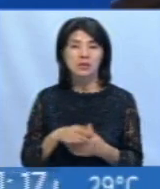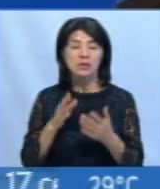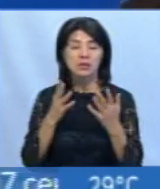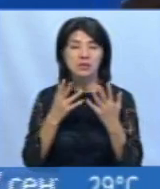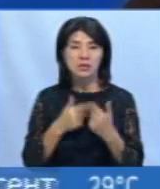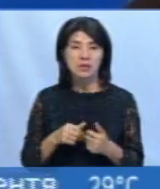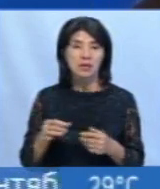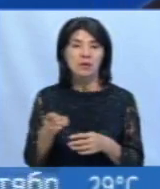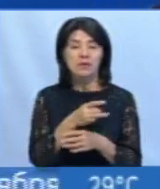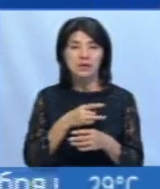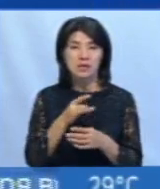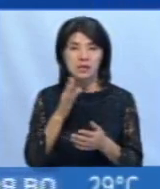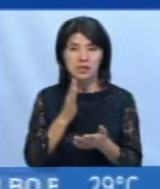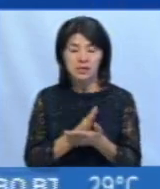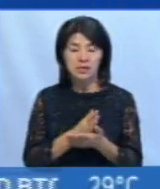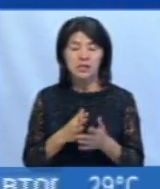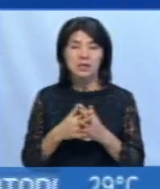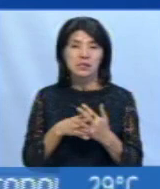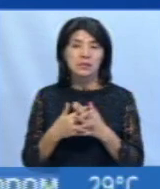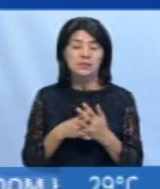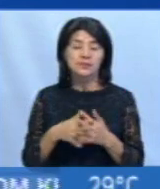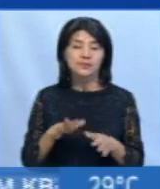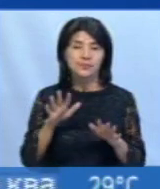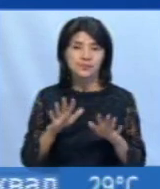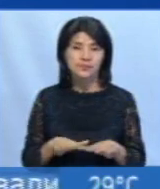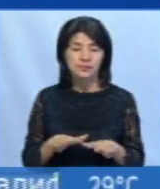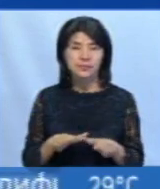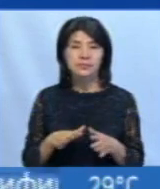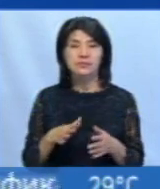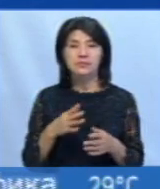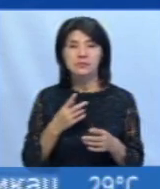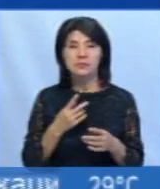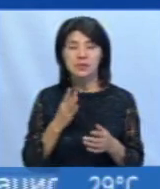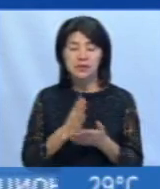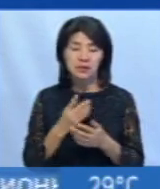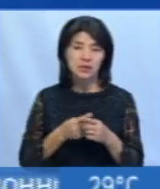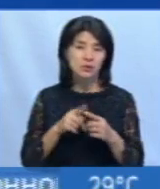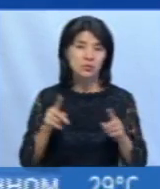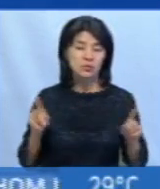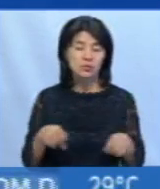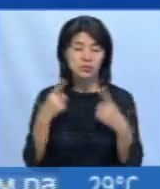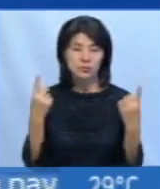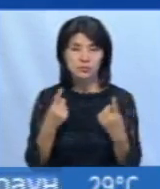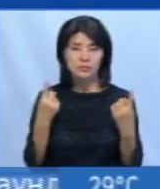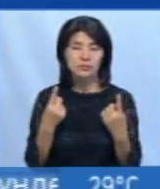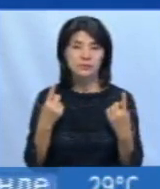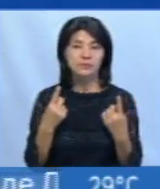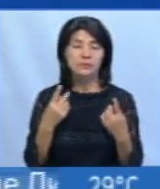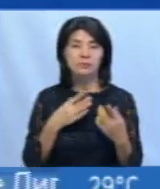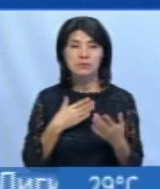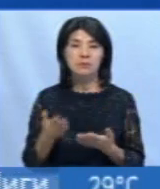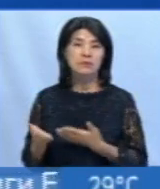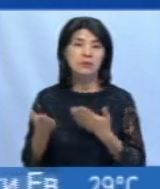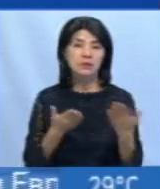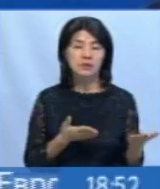в районах имеются сельские населенные пункты, многие из них которые крупные, мы предлагаем, чтобы в